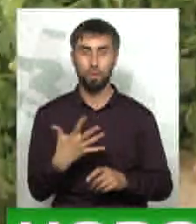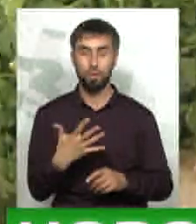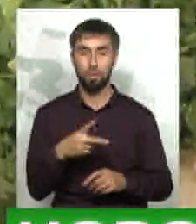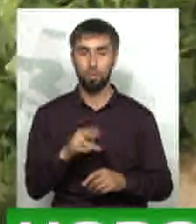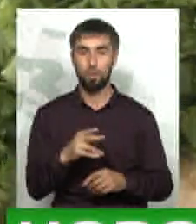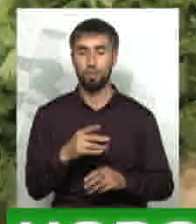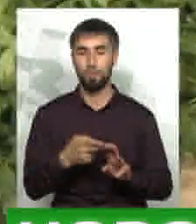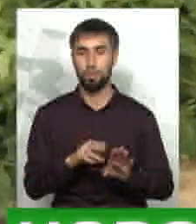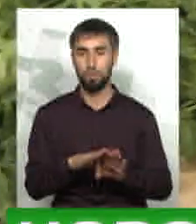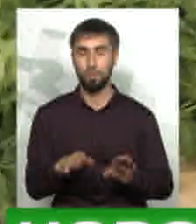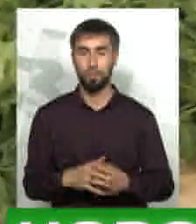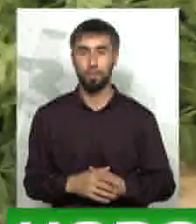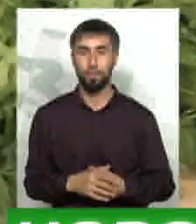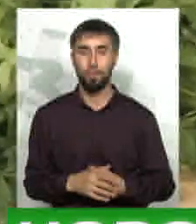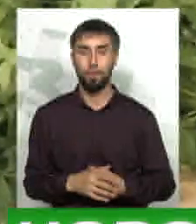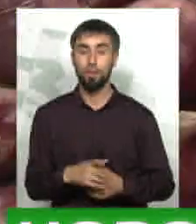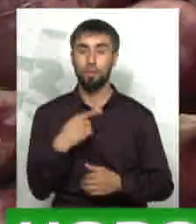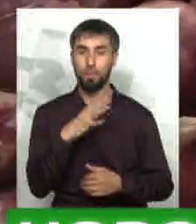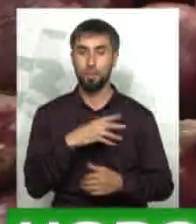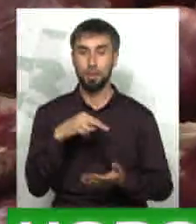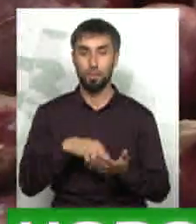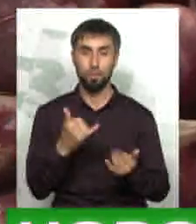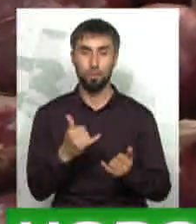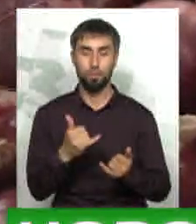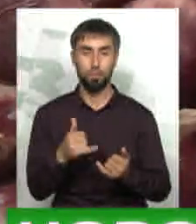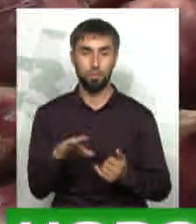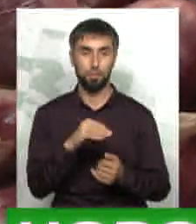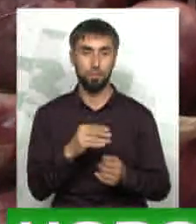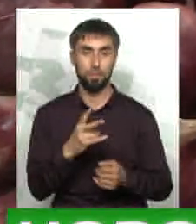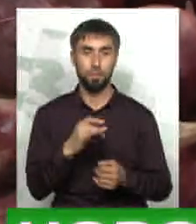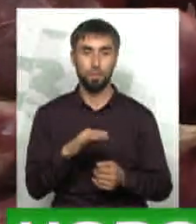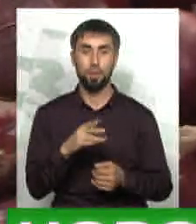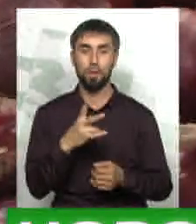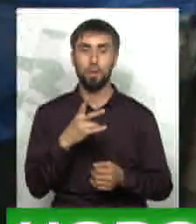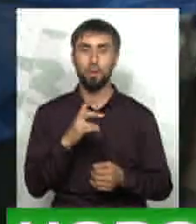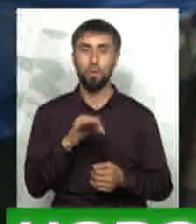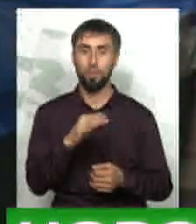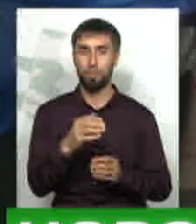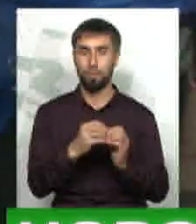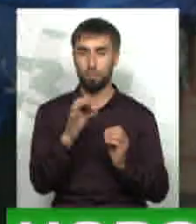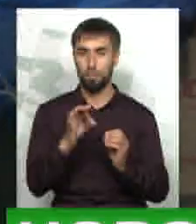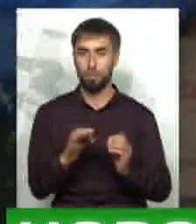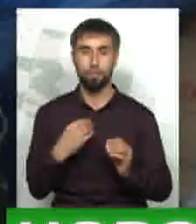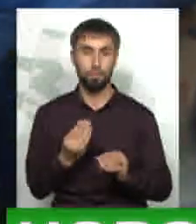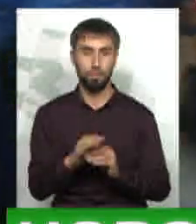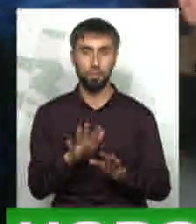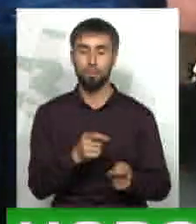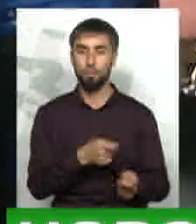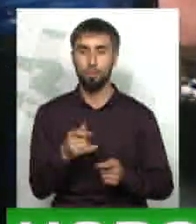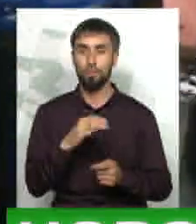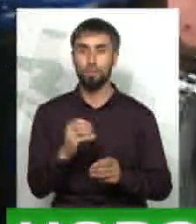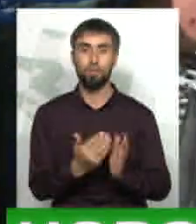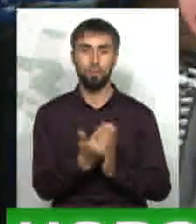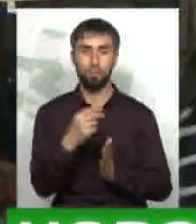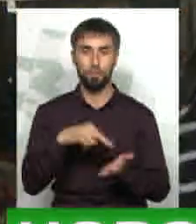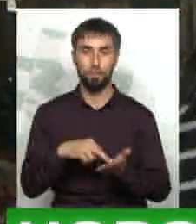30, капусты за 50. Продавцы делятся. Цены сейчас мало от них зависят. Максимальная наценка 10%. В основном привозят уже по